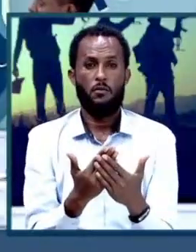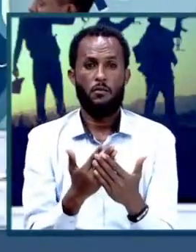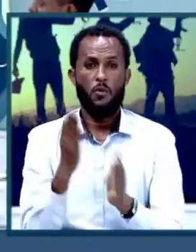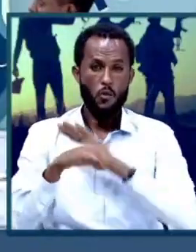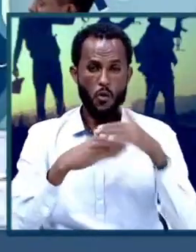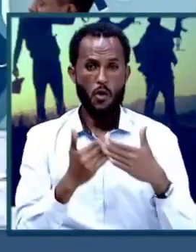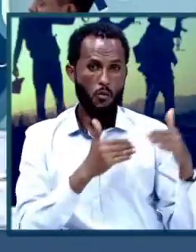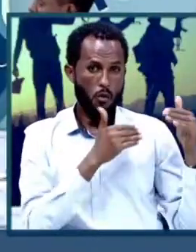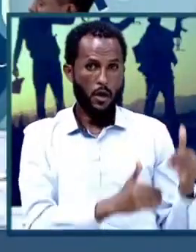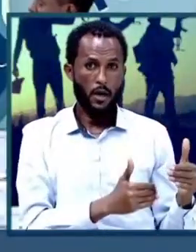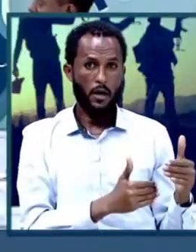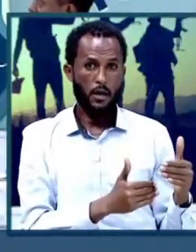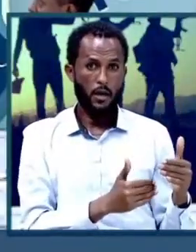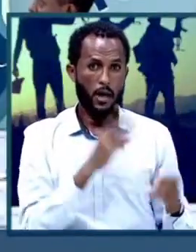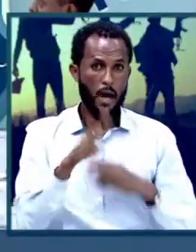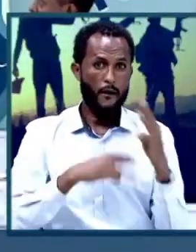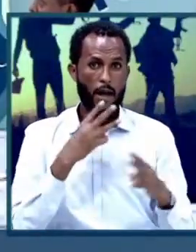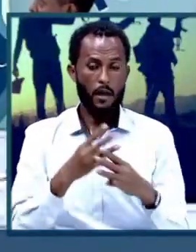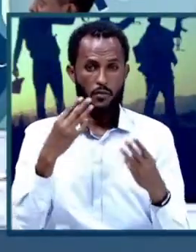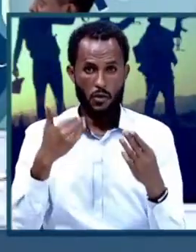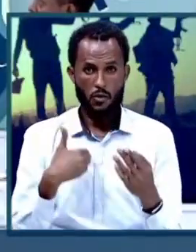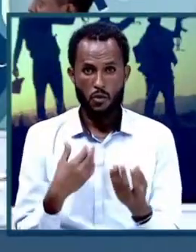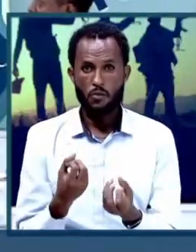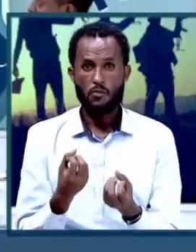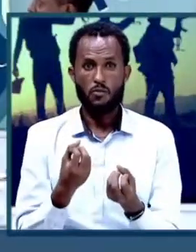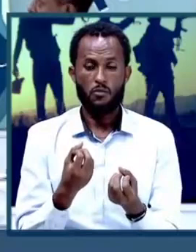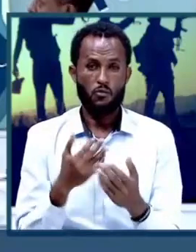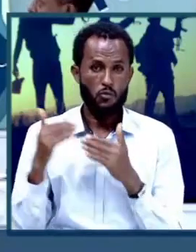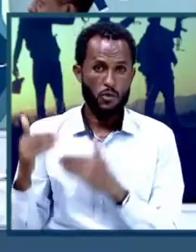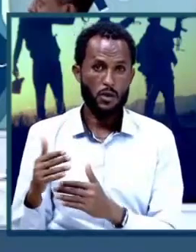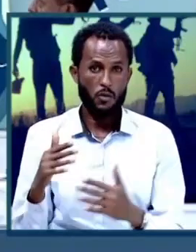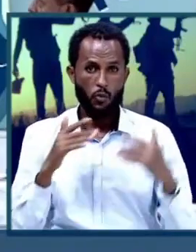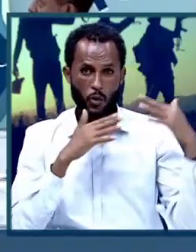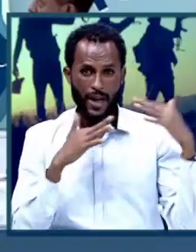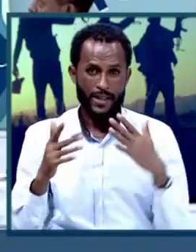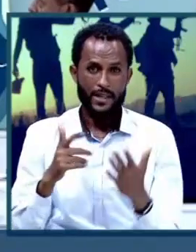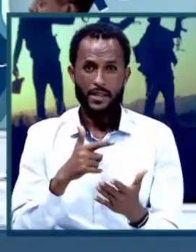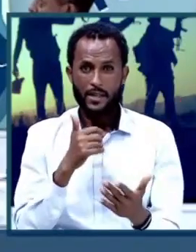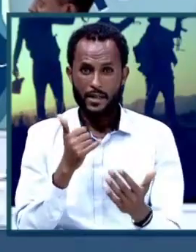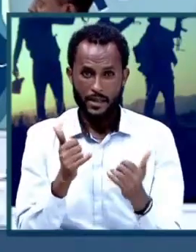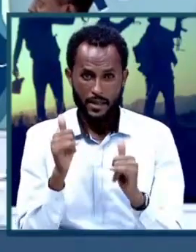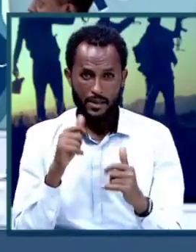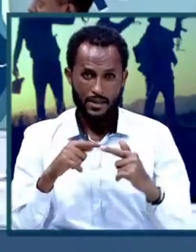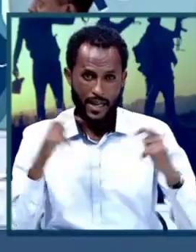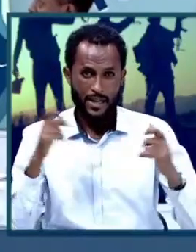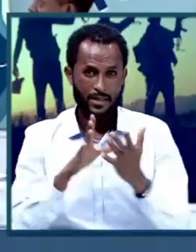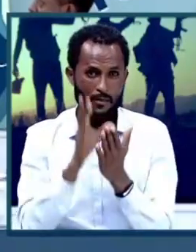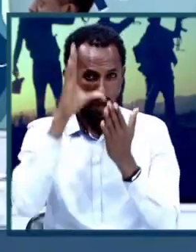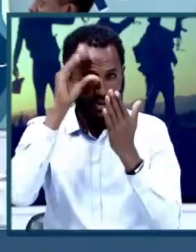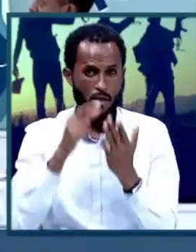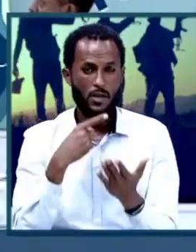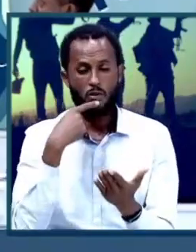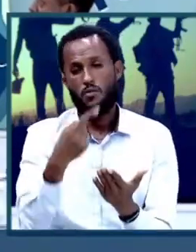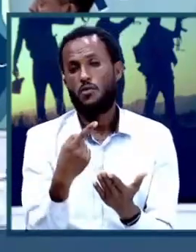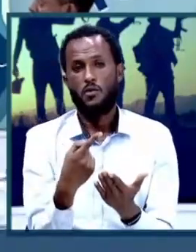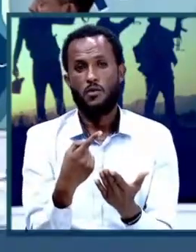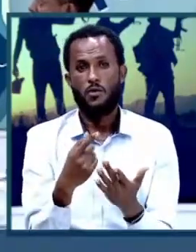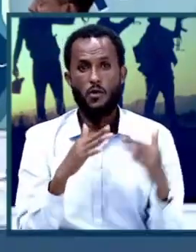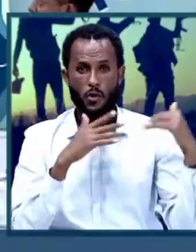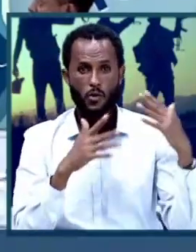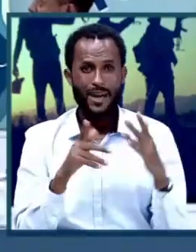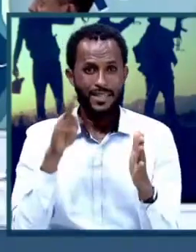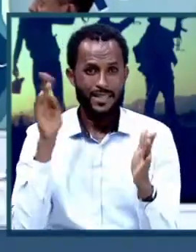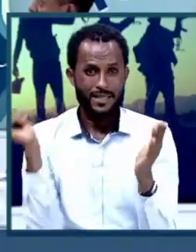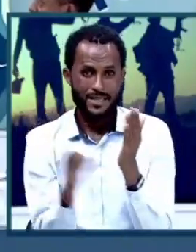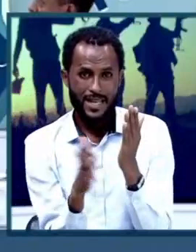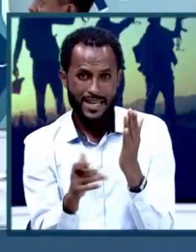ሎም ገበናት ዓለም ዘውገዞም ገበናት ኩናት ገበን ንብሎ ኩናት ኣንፃር ሰብኣውነት ንብሎ ኩናት ዘርኢ